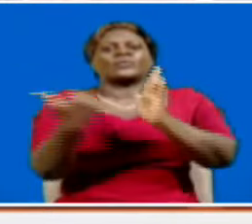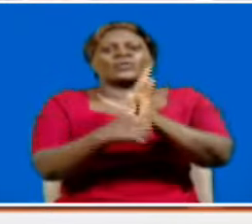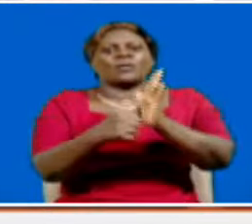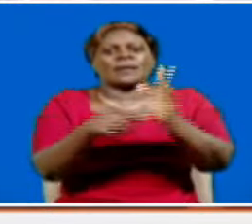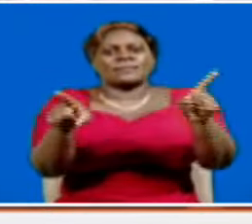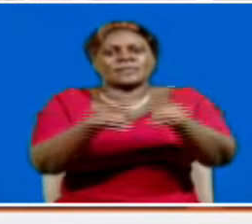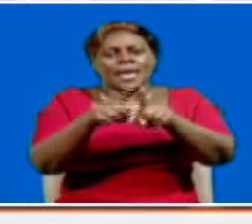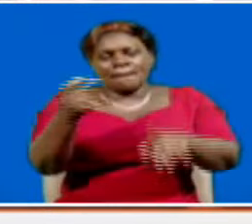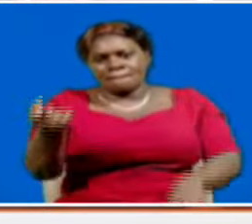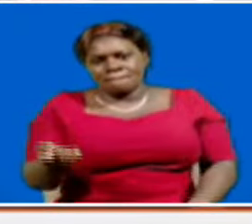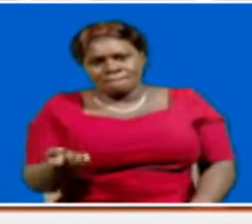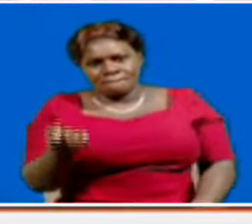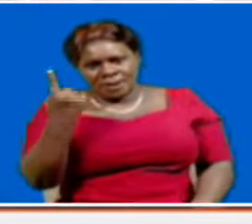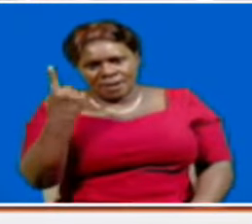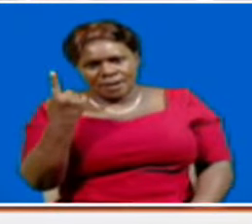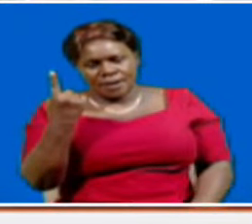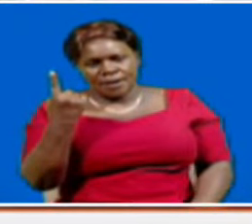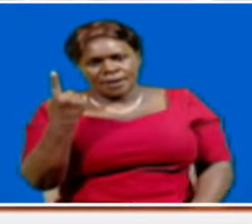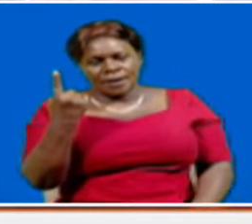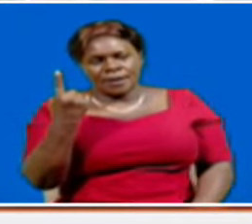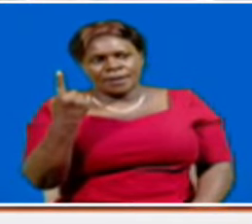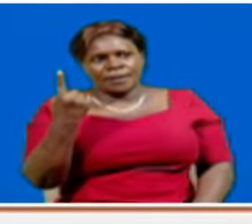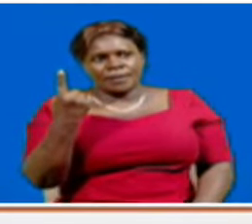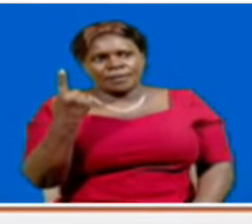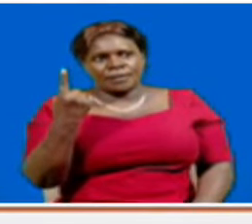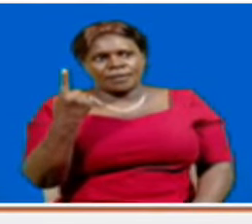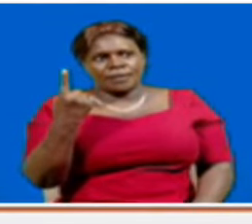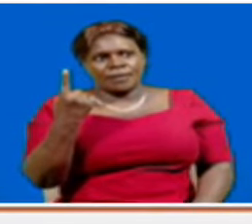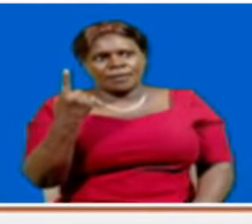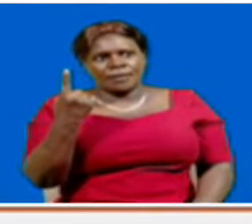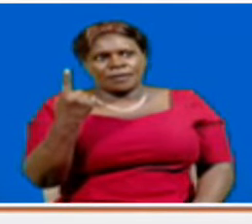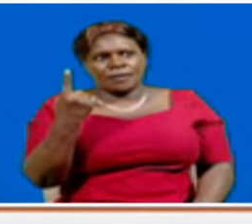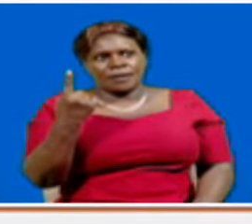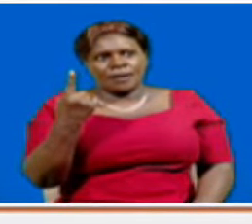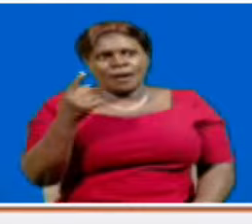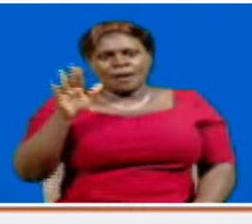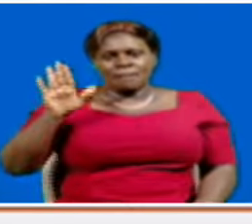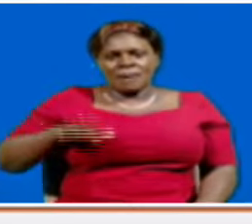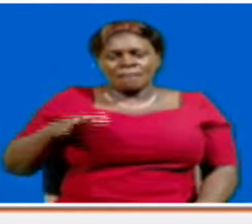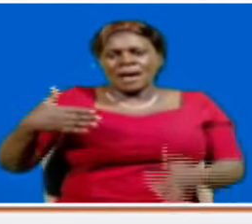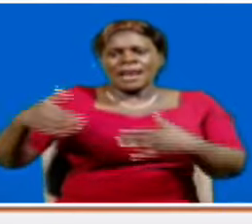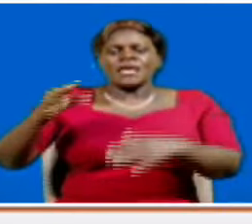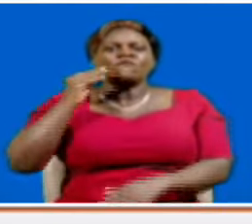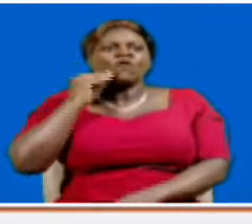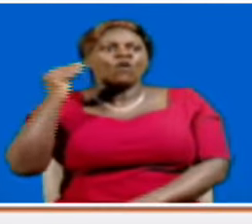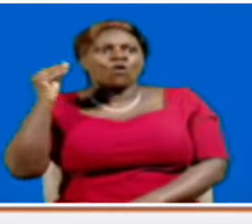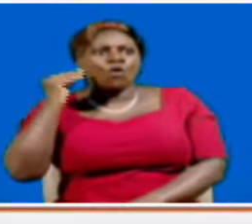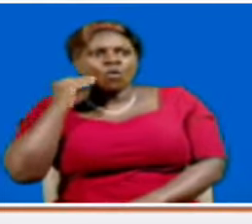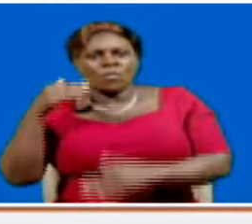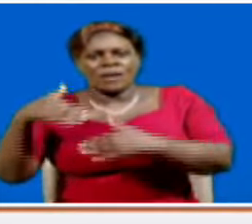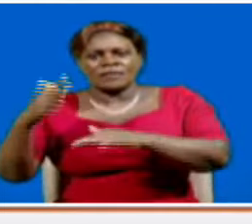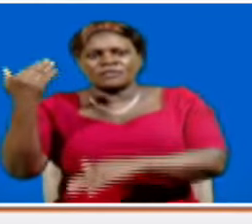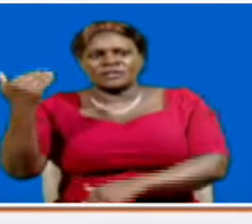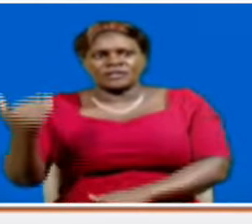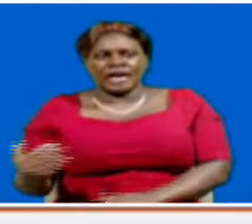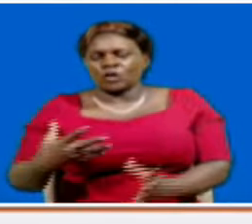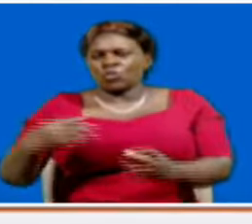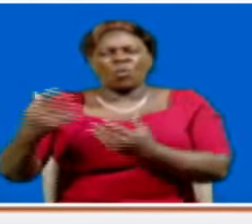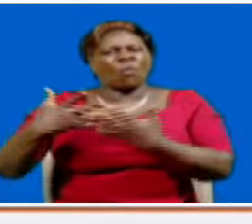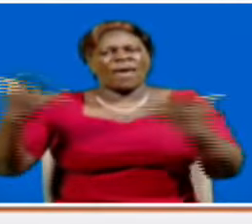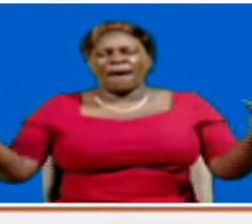Valley Triangle and Kenyans seeking jobs abroad. Mama wenyewe anatoka kwa nyumba yake, amewacha mtoto ajue ameenda